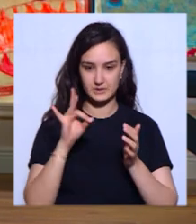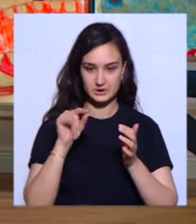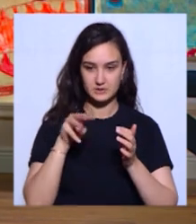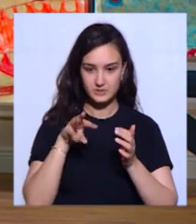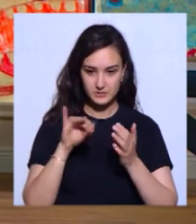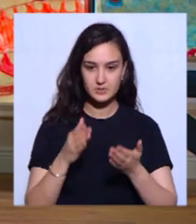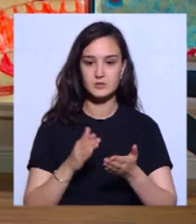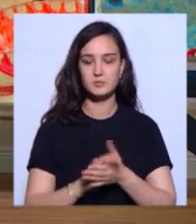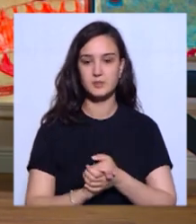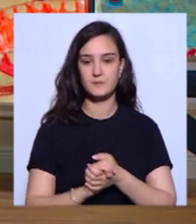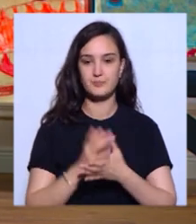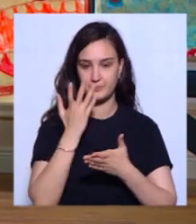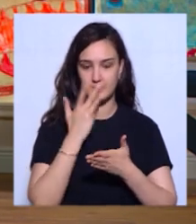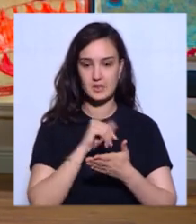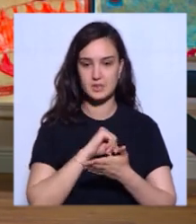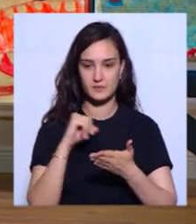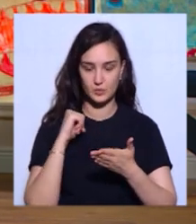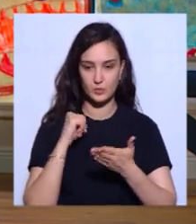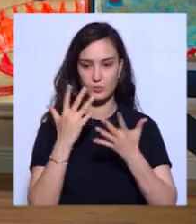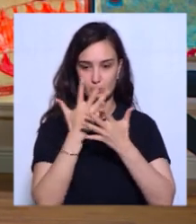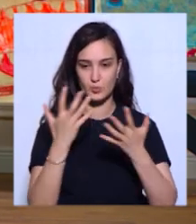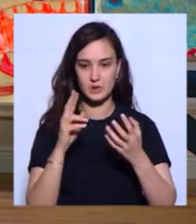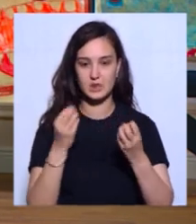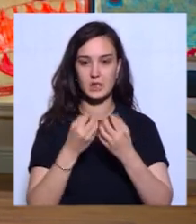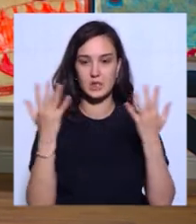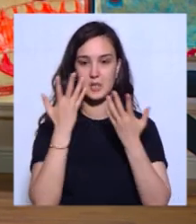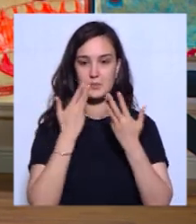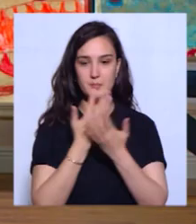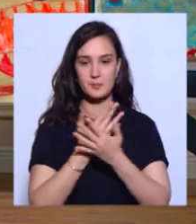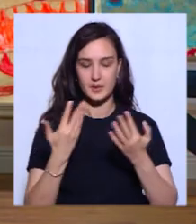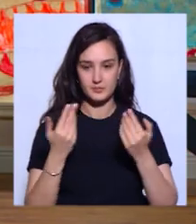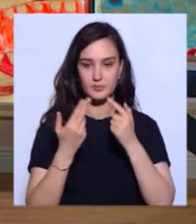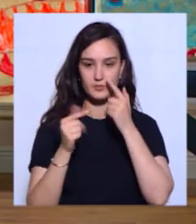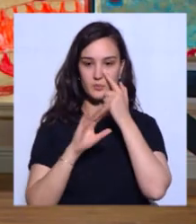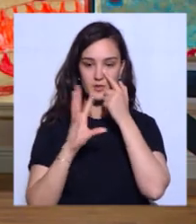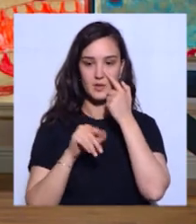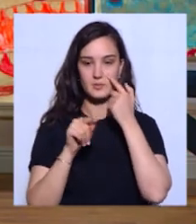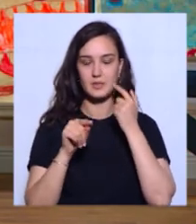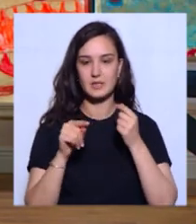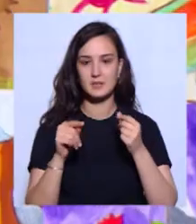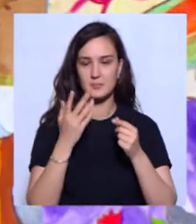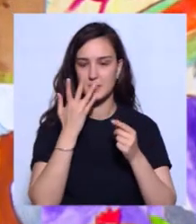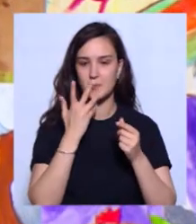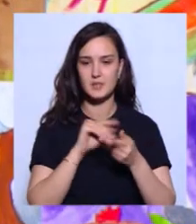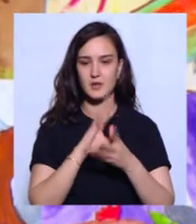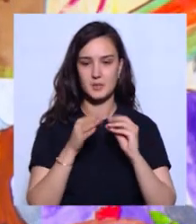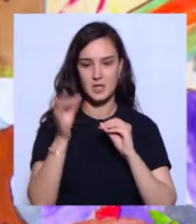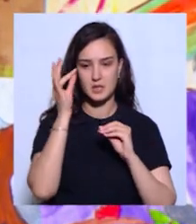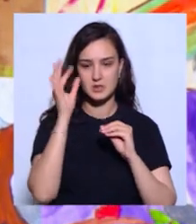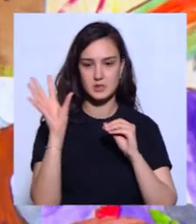ფერის თვითონ მუქი და ღია ფერები, ხო? ყველაფერი, გრადაცია. ეს ყველაფერი გაიხსენეთ, ძალიან